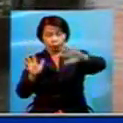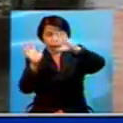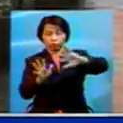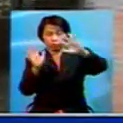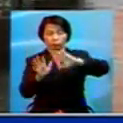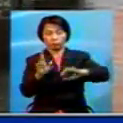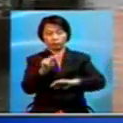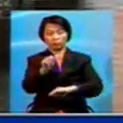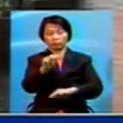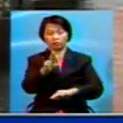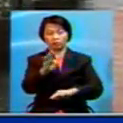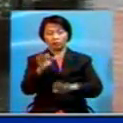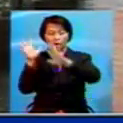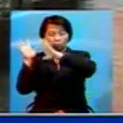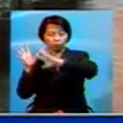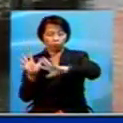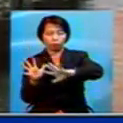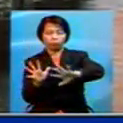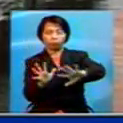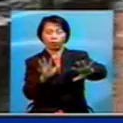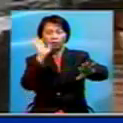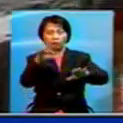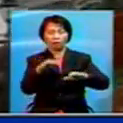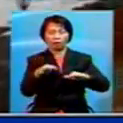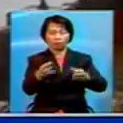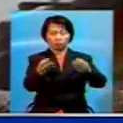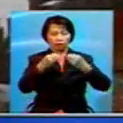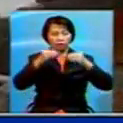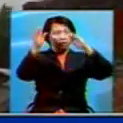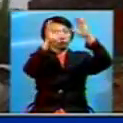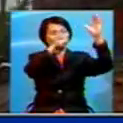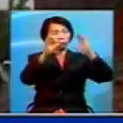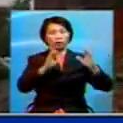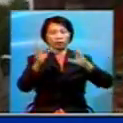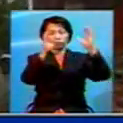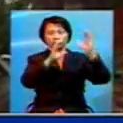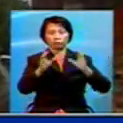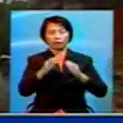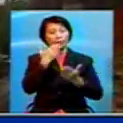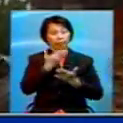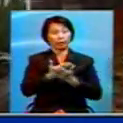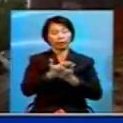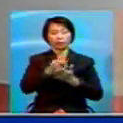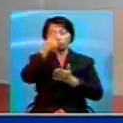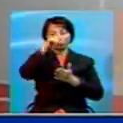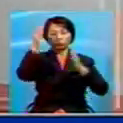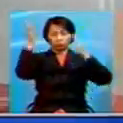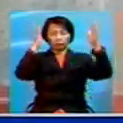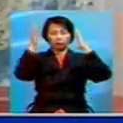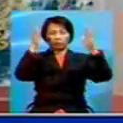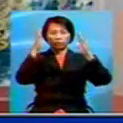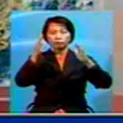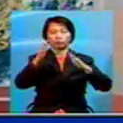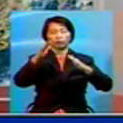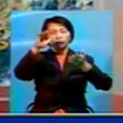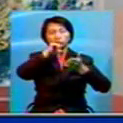ini bergerak akan memberikan keadaan cuaca yang baik di kita kurang